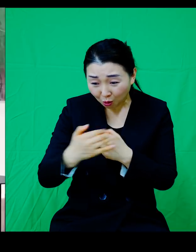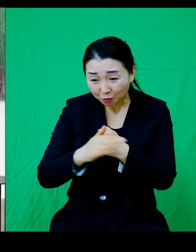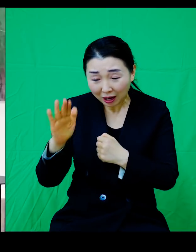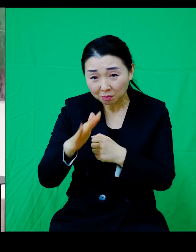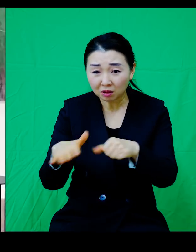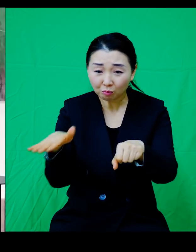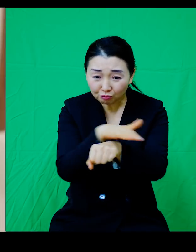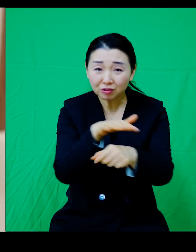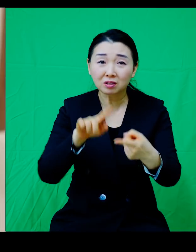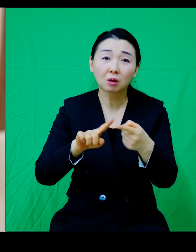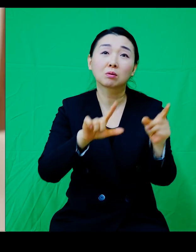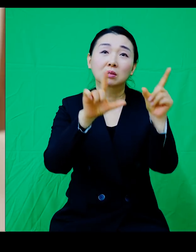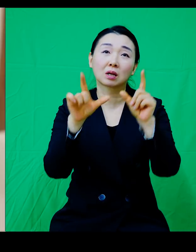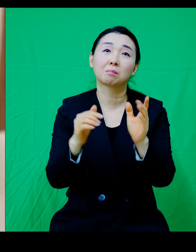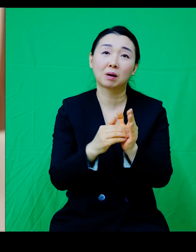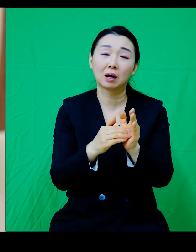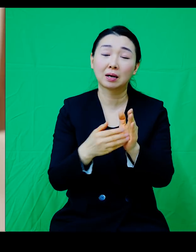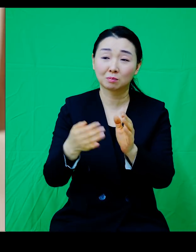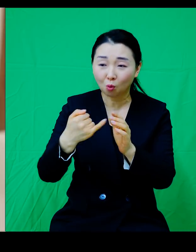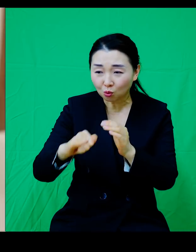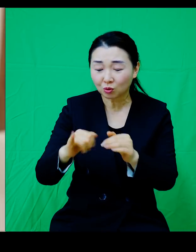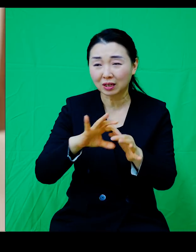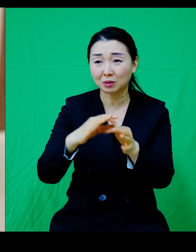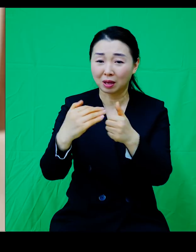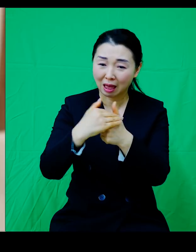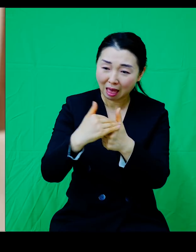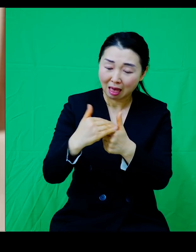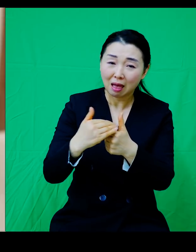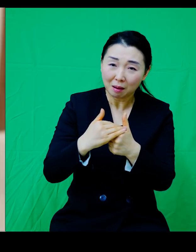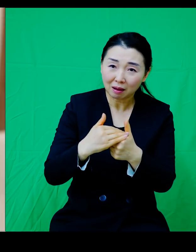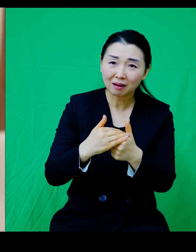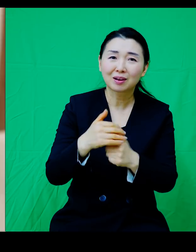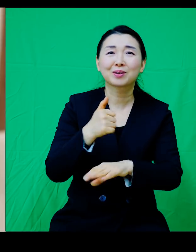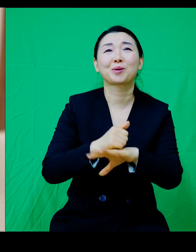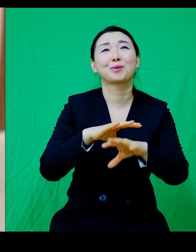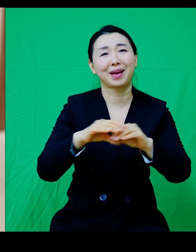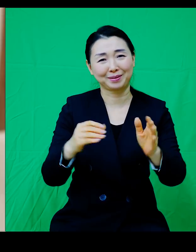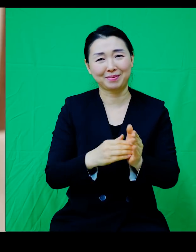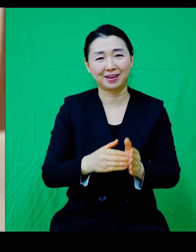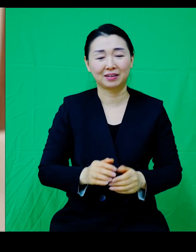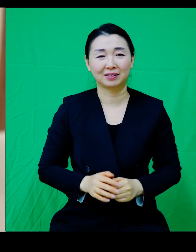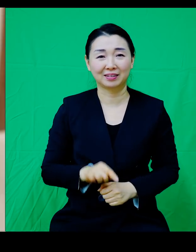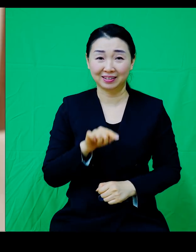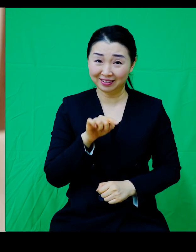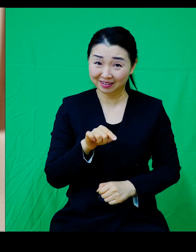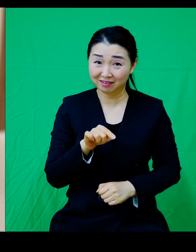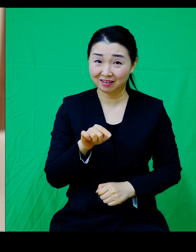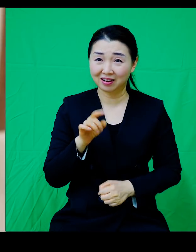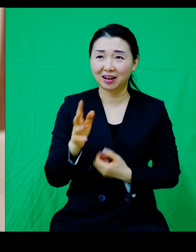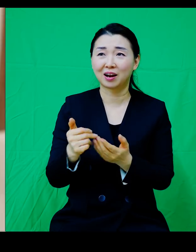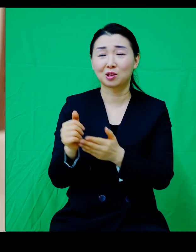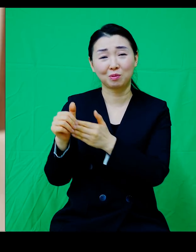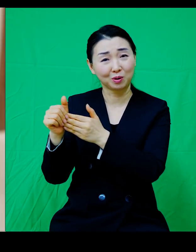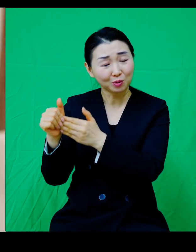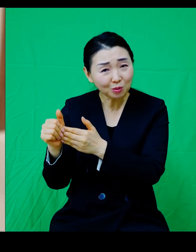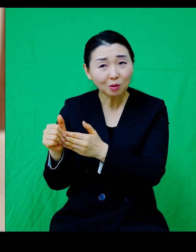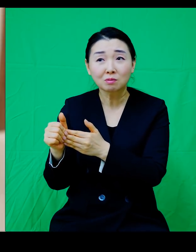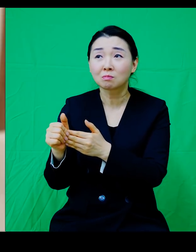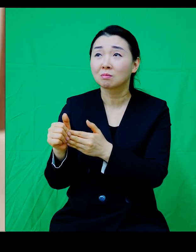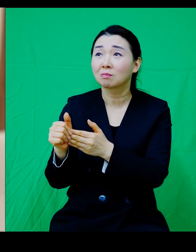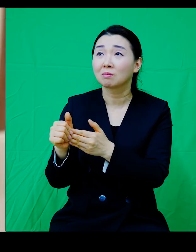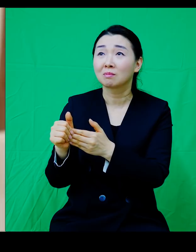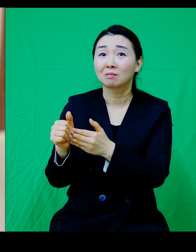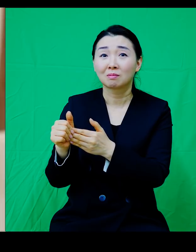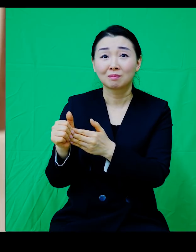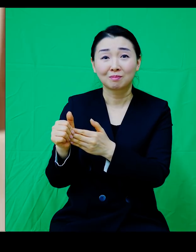채로 그냥 살았을 것 같은데 온유가 계속 건드려줘서 해결이 된 것 같아요. 그래서 이게 하나님의